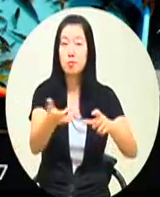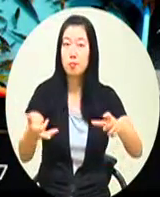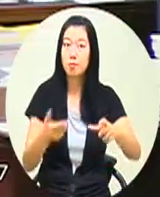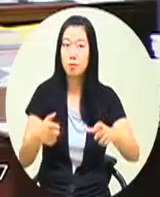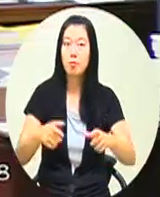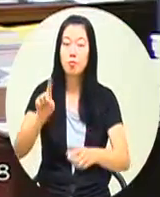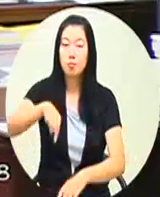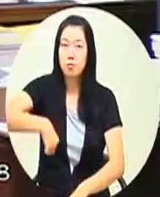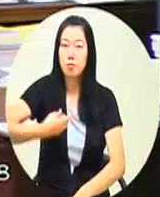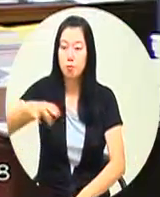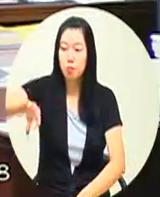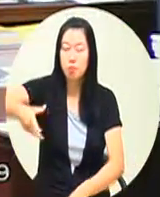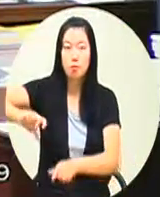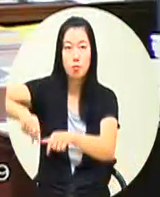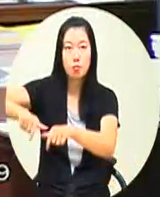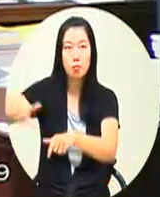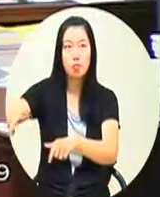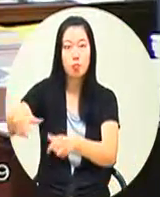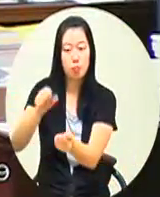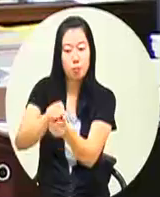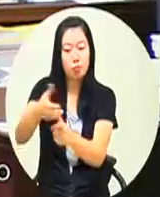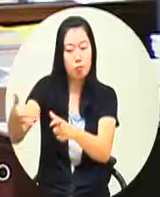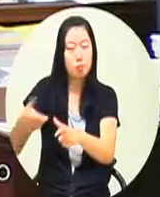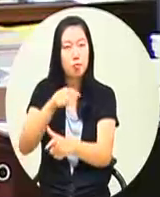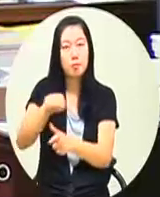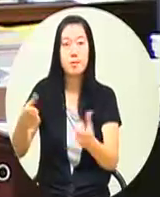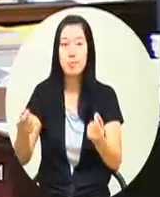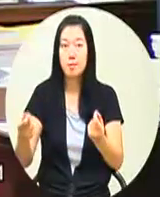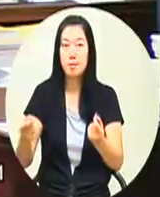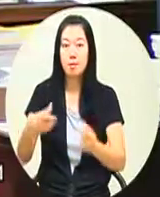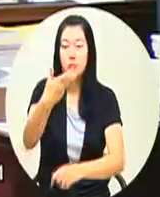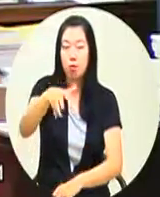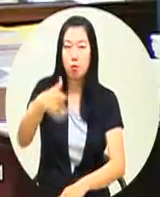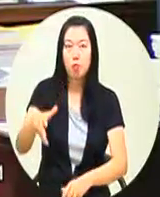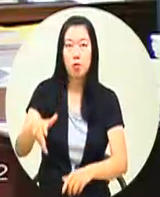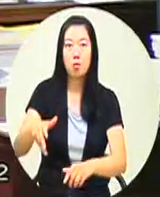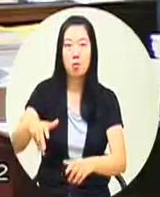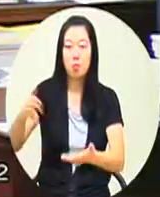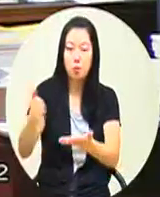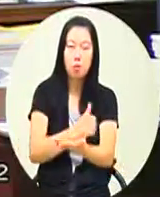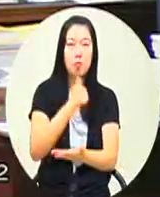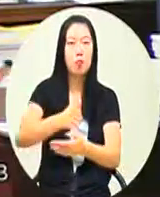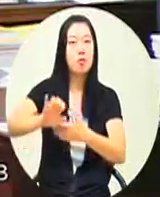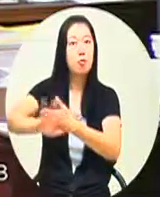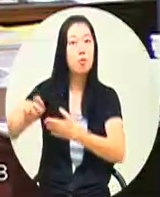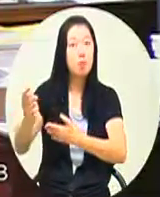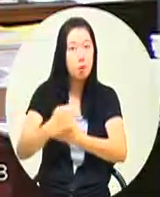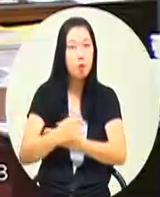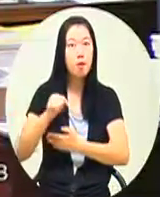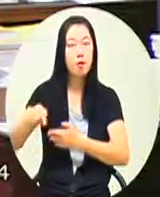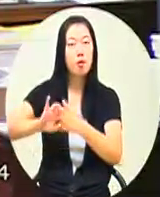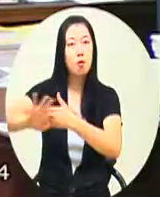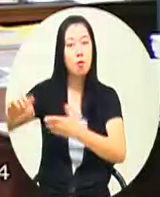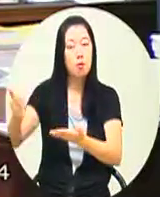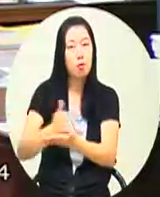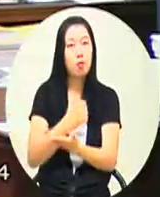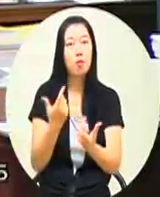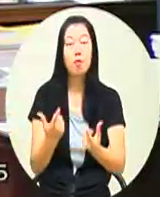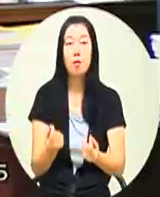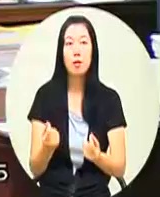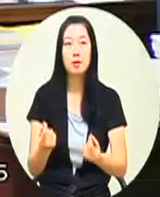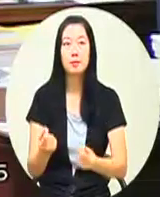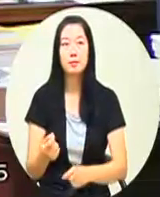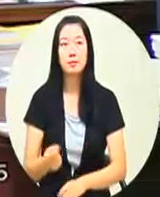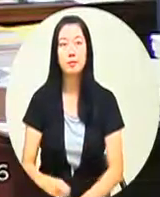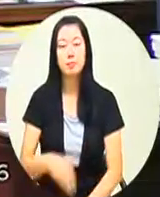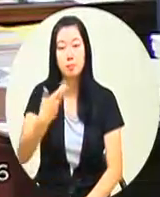来水公司所管的澄清湖是一样，它的水源是外来的，所以不管再怎么清除，其实它外来的鱼还是会透过因为